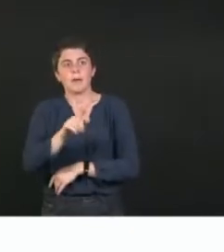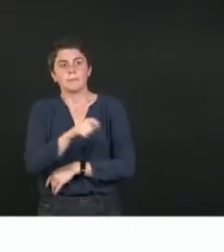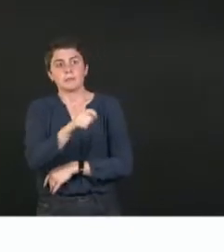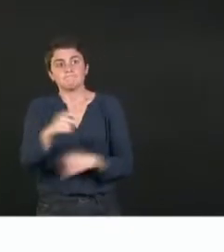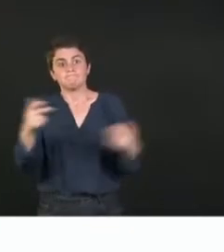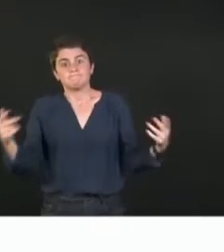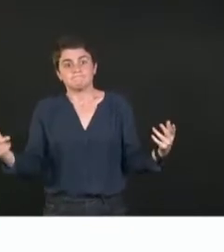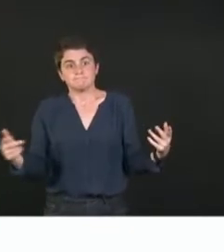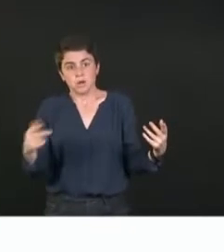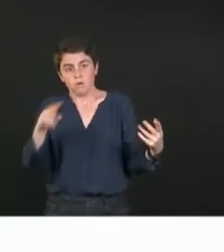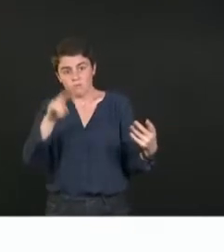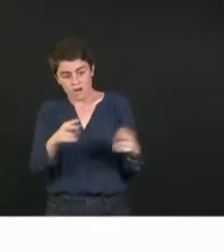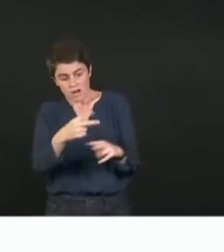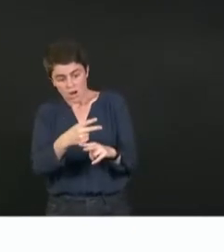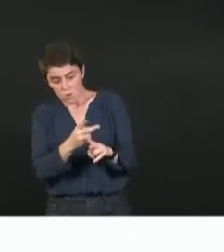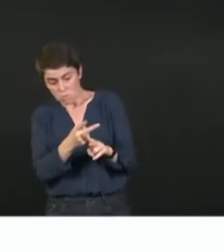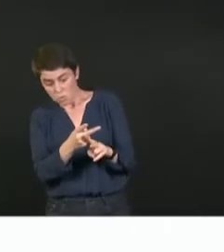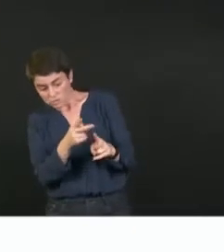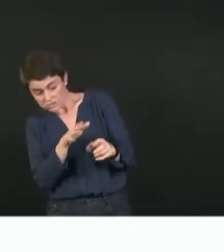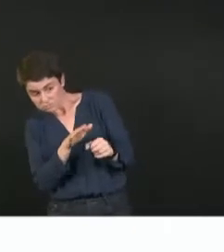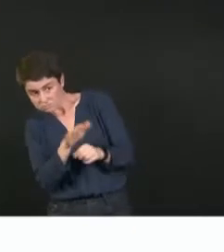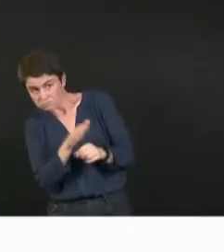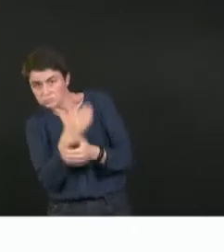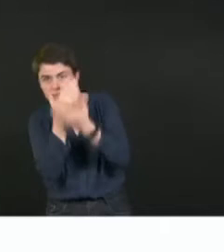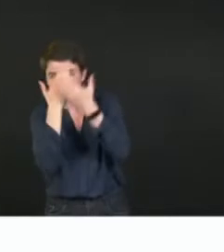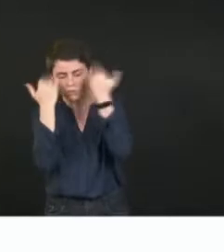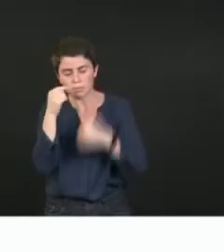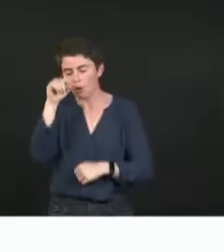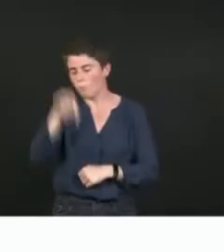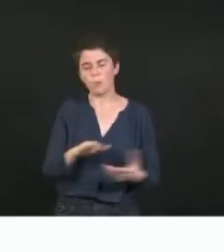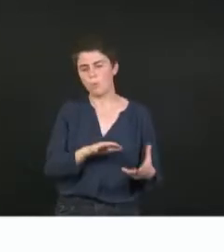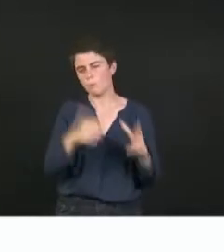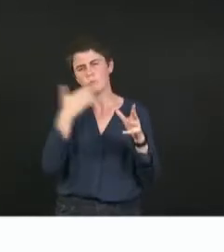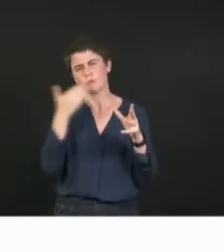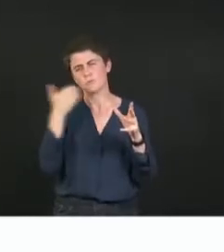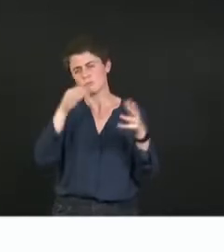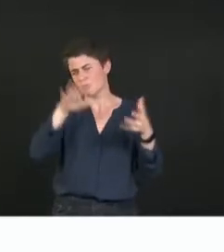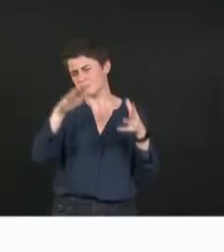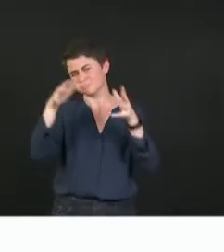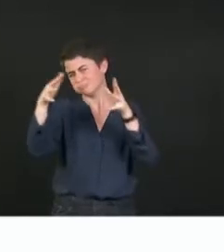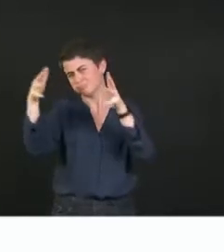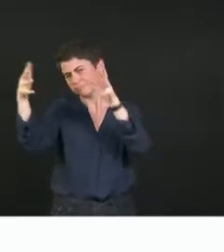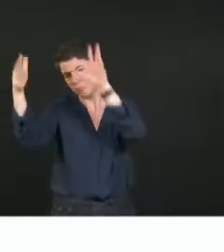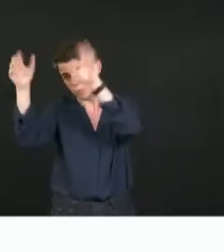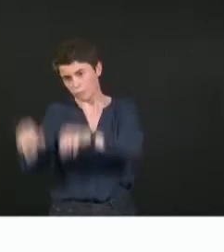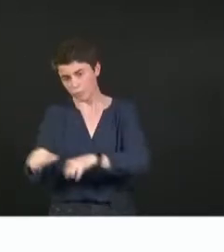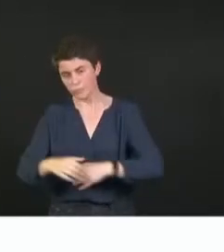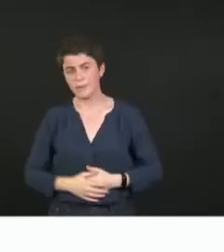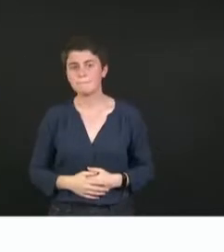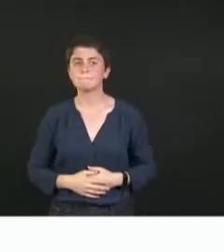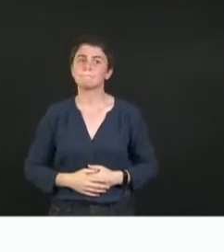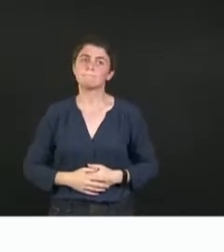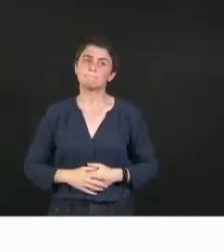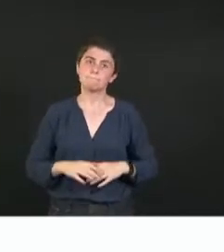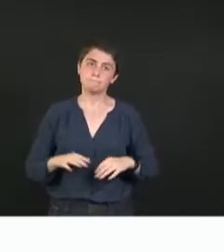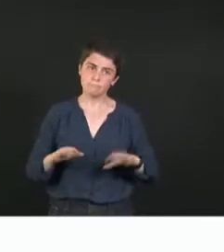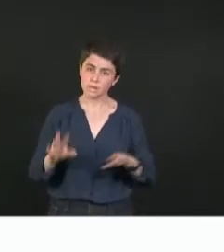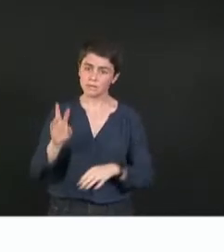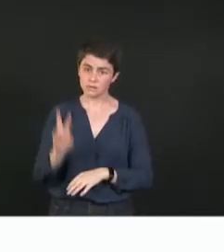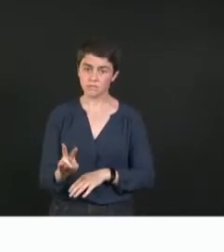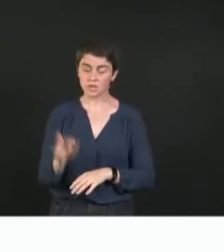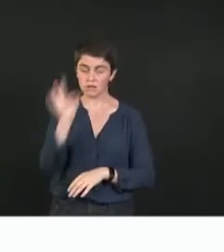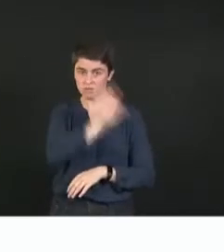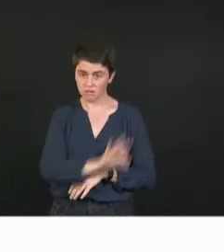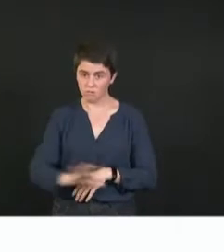suffisamment outillé? Je ne saurais pas dire, parce que je pense qu'on peut toujours s'améliorer dans l'amélioration continue. Par contre, il est vrai que beaucoup en fait, de collectivités